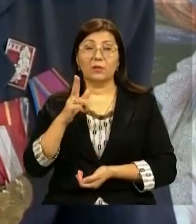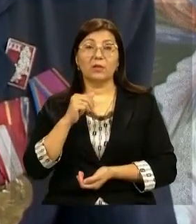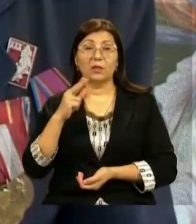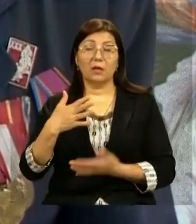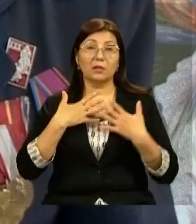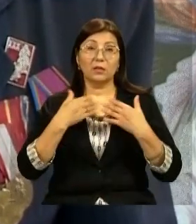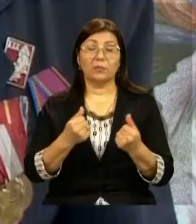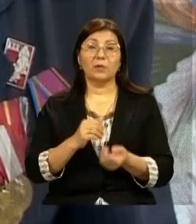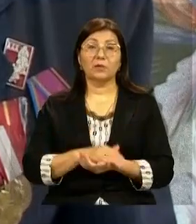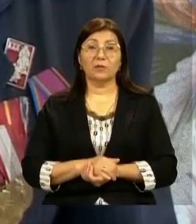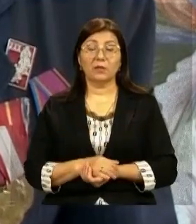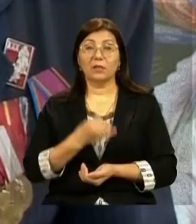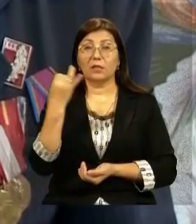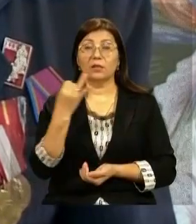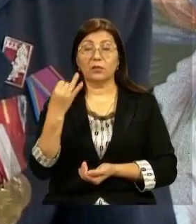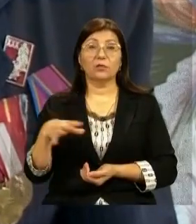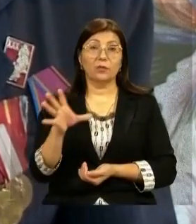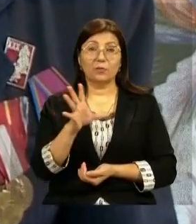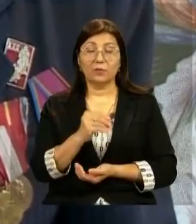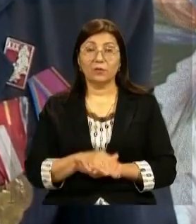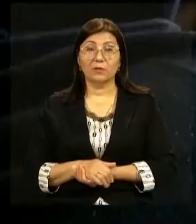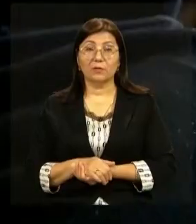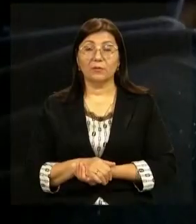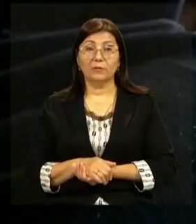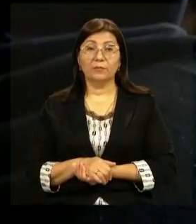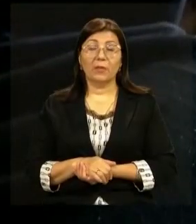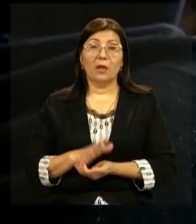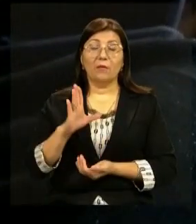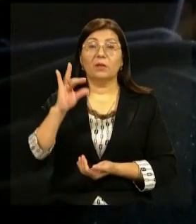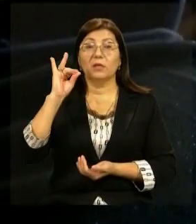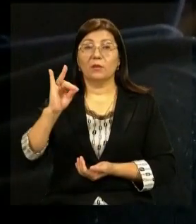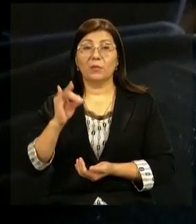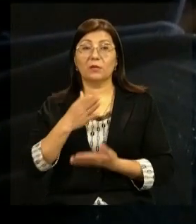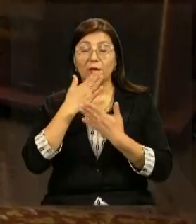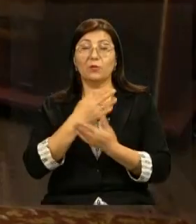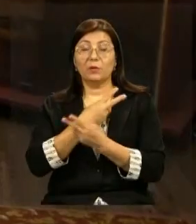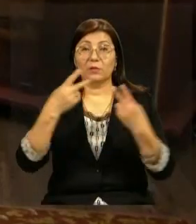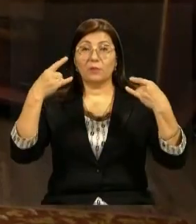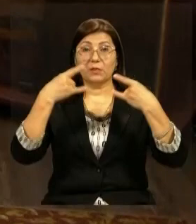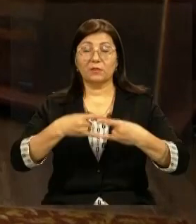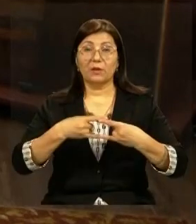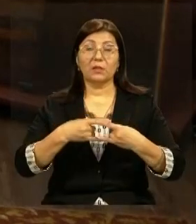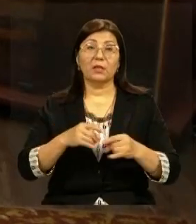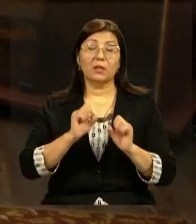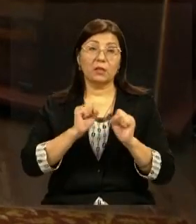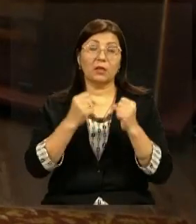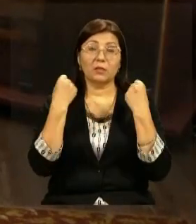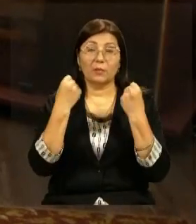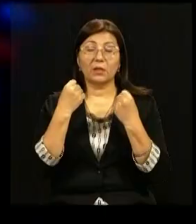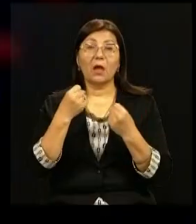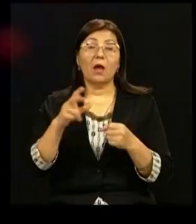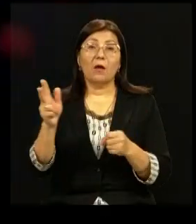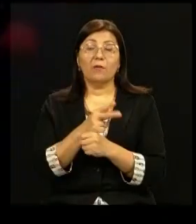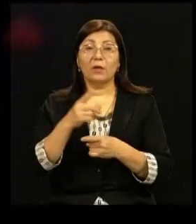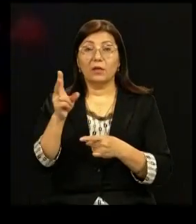здоровье. Интересуется все же. Переживает. Василий Иванович очень любит смотреть телевизор, особенно бокс. Также смотрит военные фильмы и